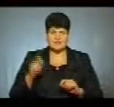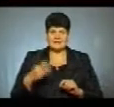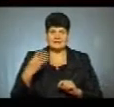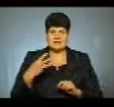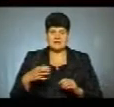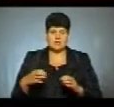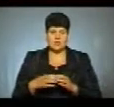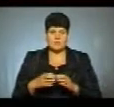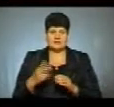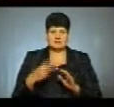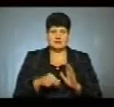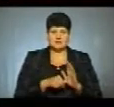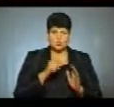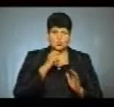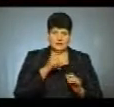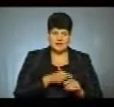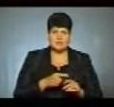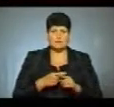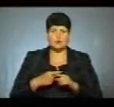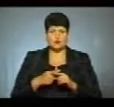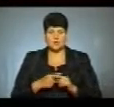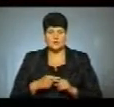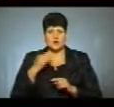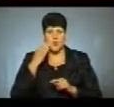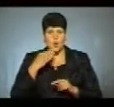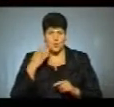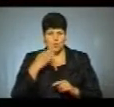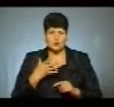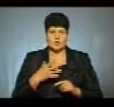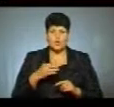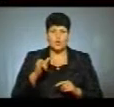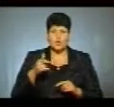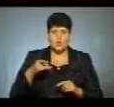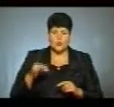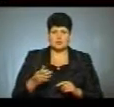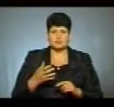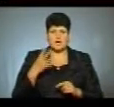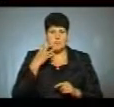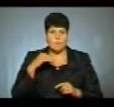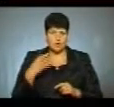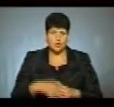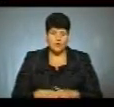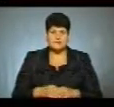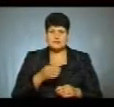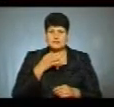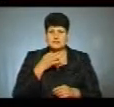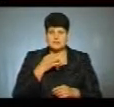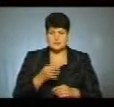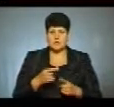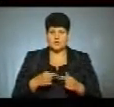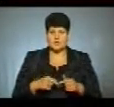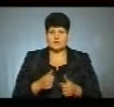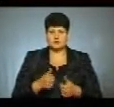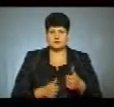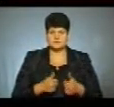команд, 26 з України, а також з Білорусі, Румунії, Угорщини та Молдови, повідомила організаторка змагань Катерина Барабаш.